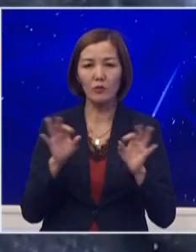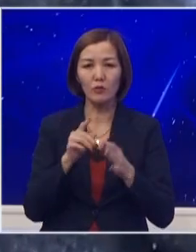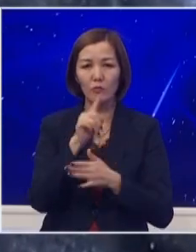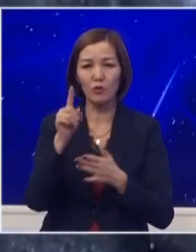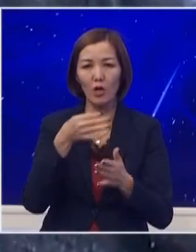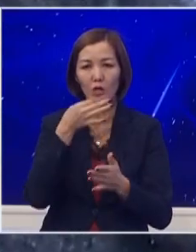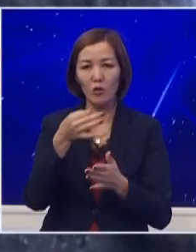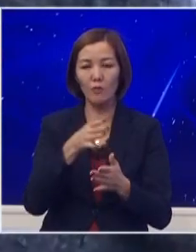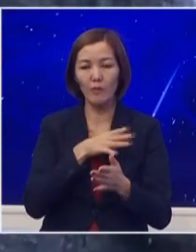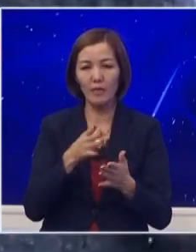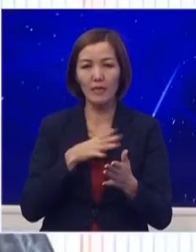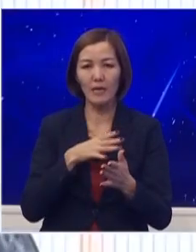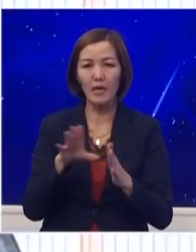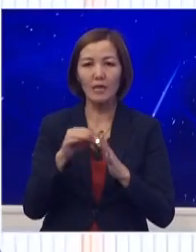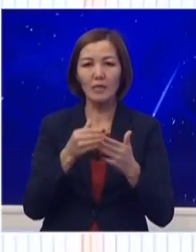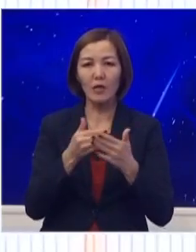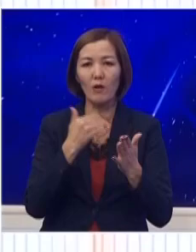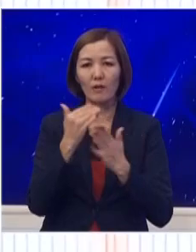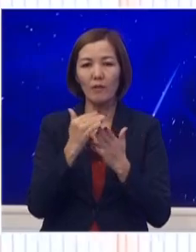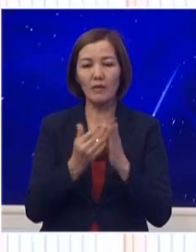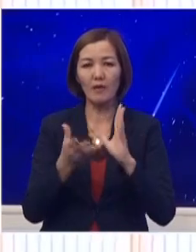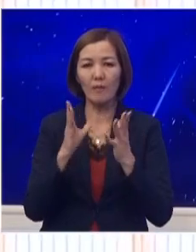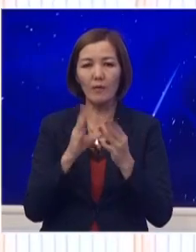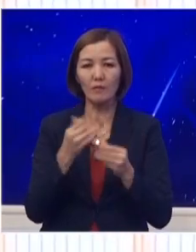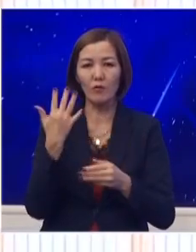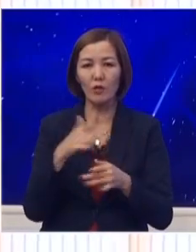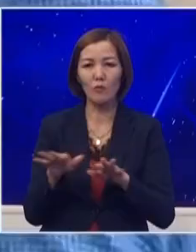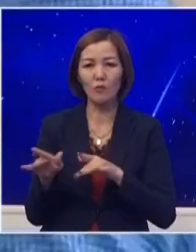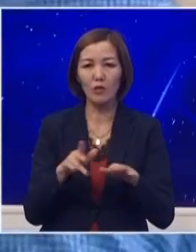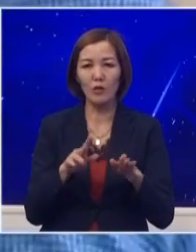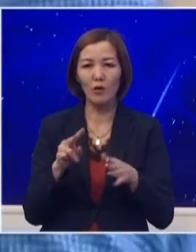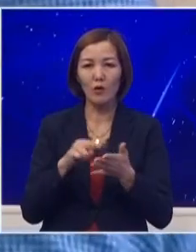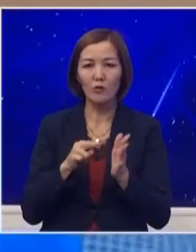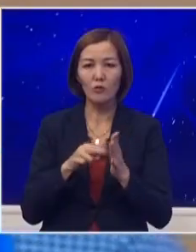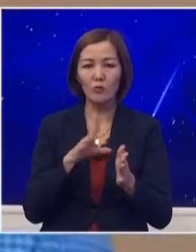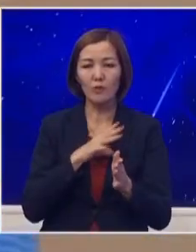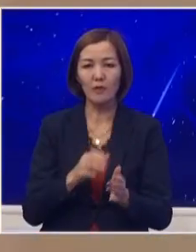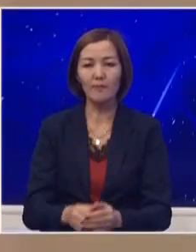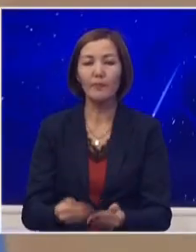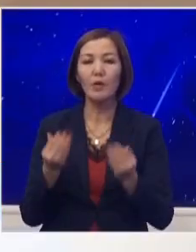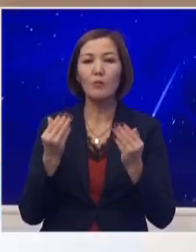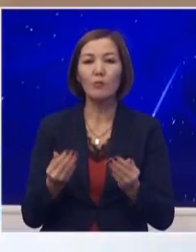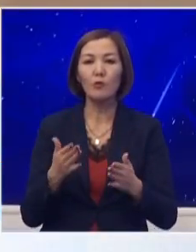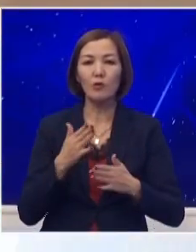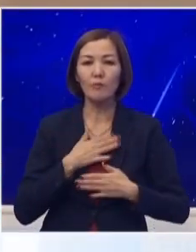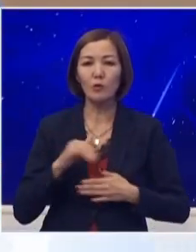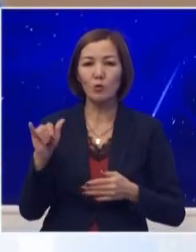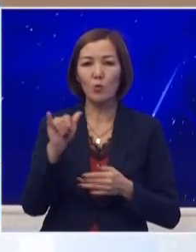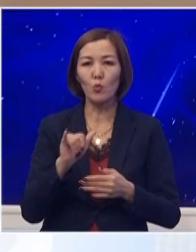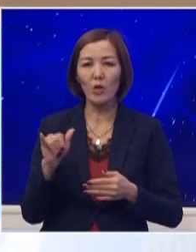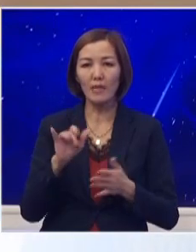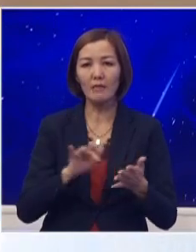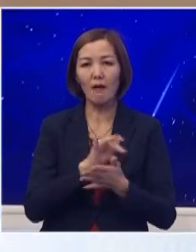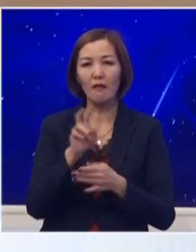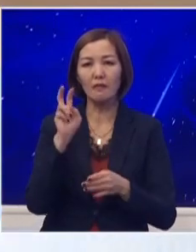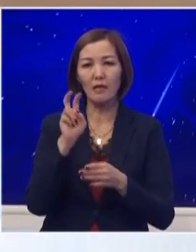берді. Кандидаттың сайлауалды бағдарламасы бойынша 50-ден аса іс-шара өткізу жоспарланған. Бүгін біз Орал қаласына келдік.